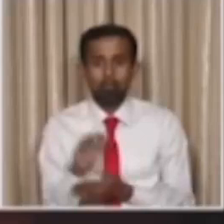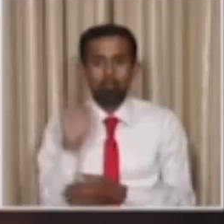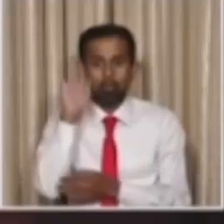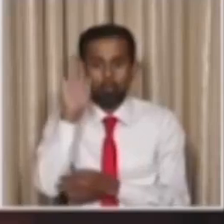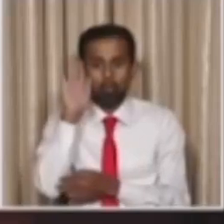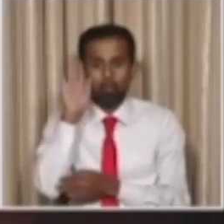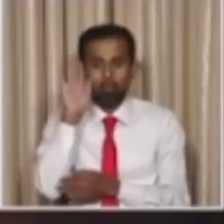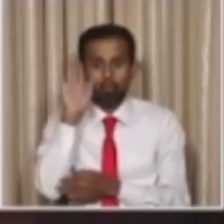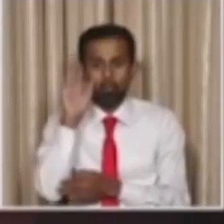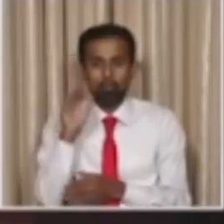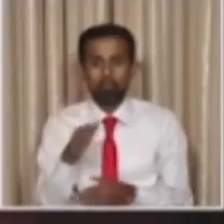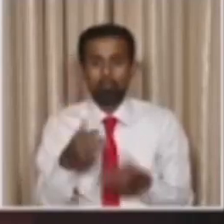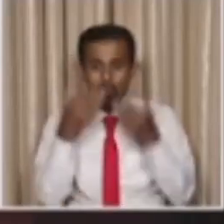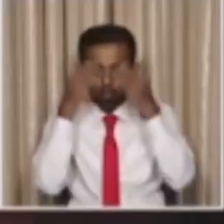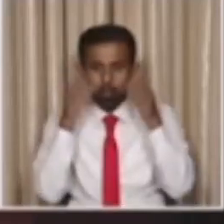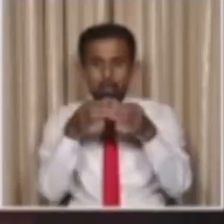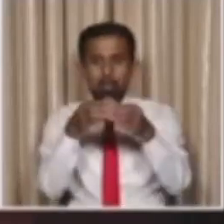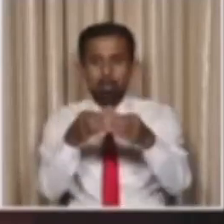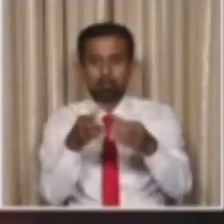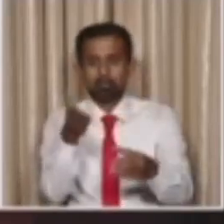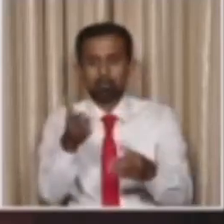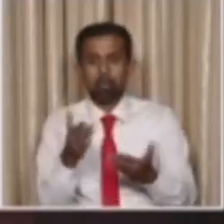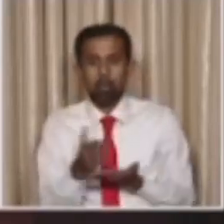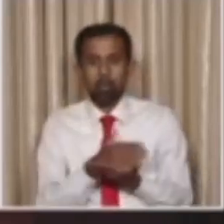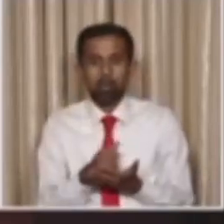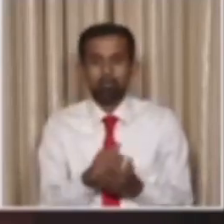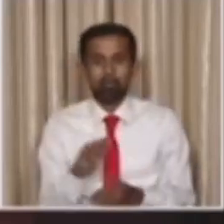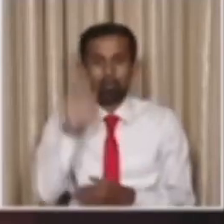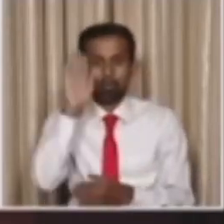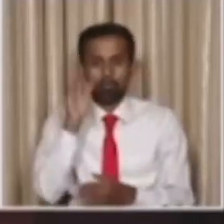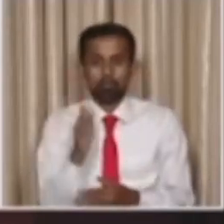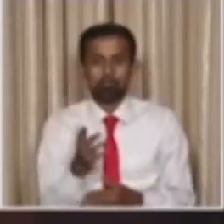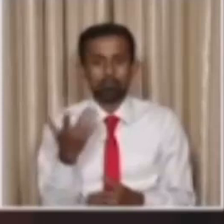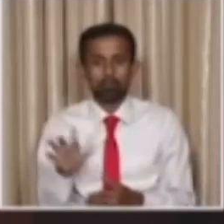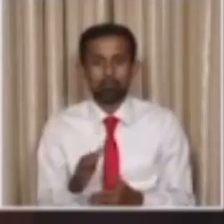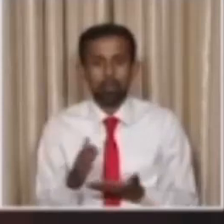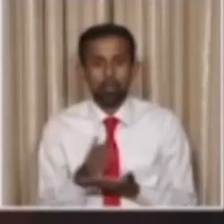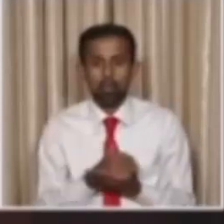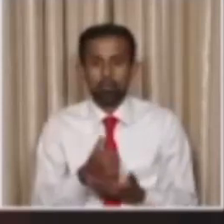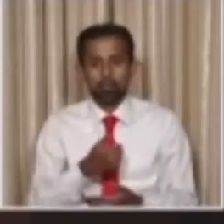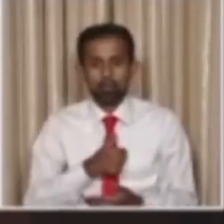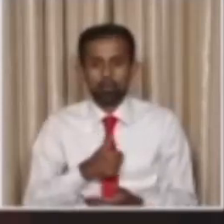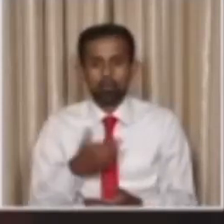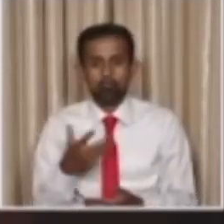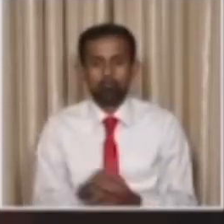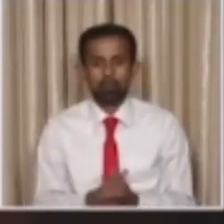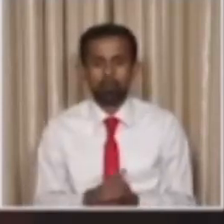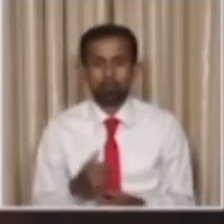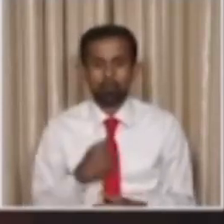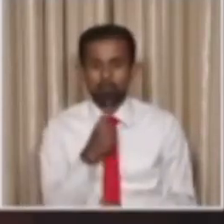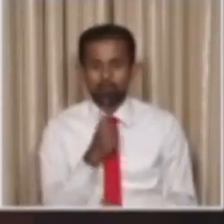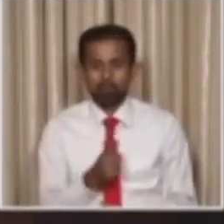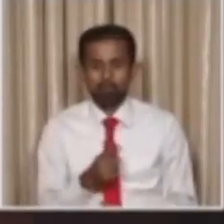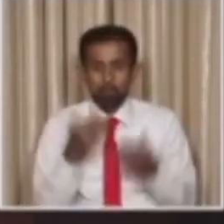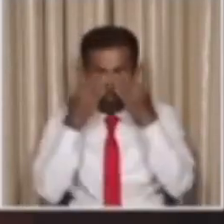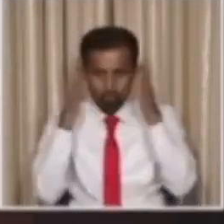අතිවිශ්වෝයේ සත්භාවයේ කණ්ඩායම ඔක්කොටම අත උස්සලා දෙනවා ඔක්කොටම එකඟ වෙලා තිබෙනවා අපි කියන්නේ සත්භාවය